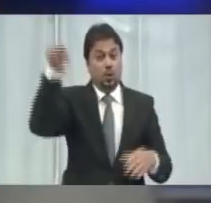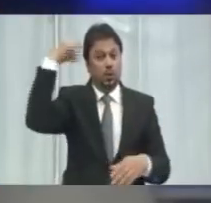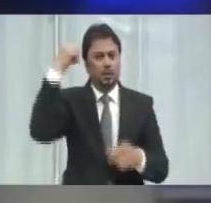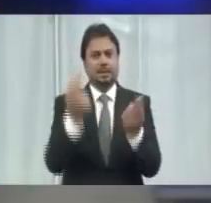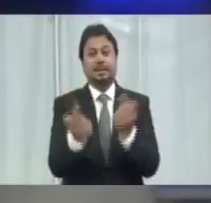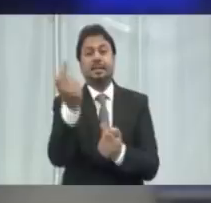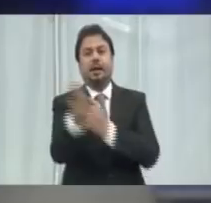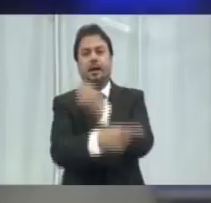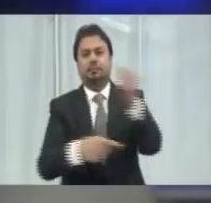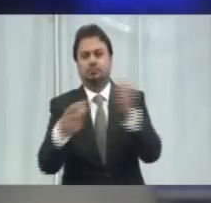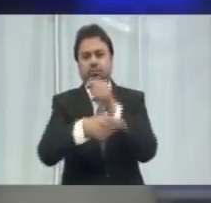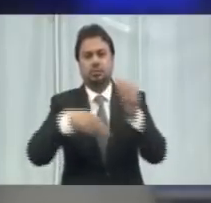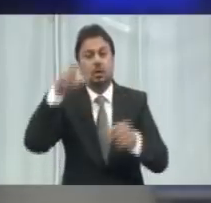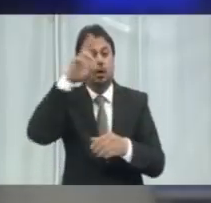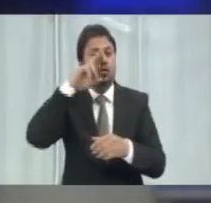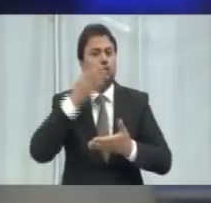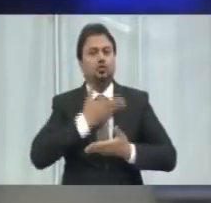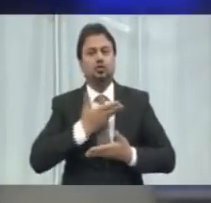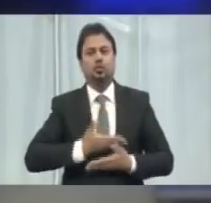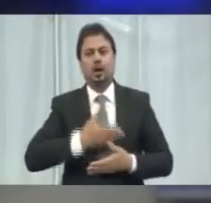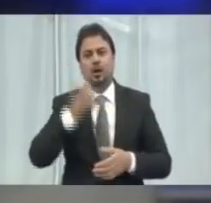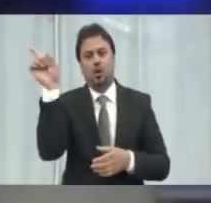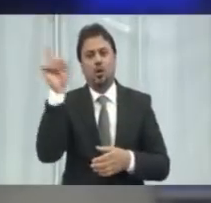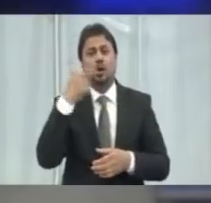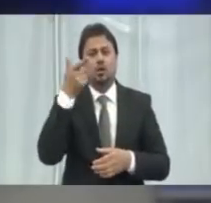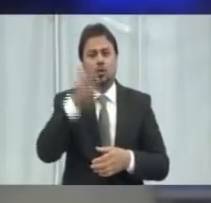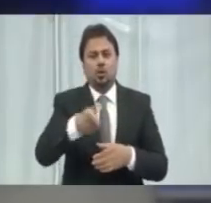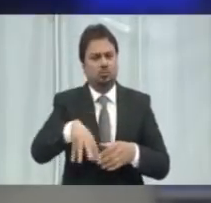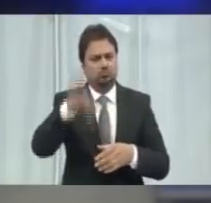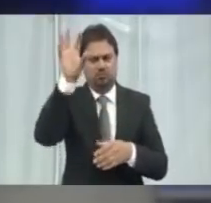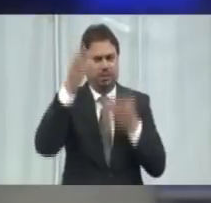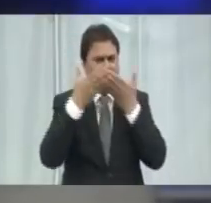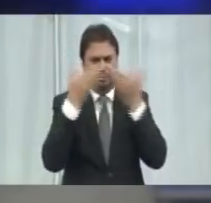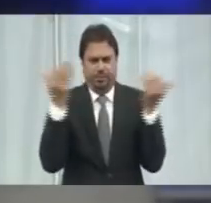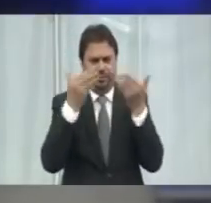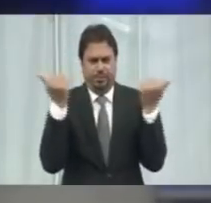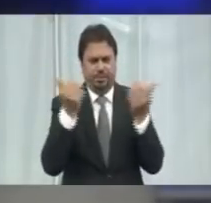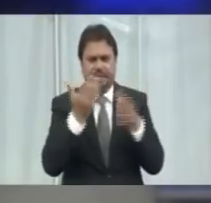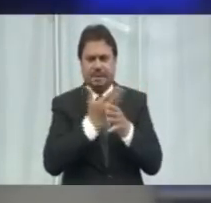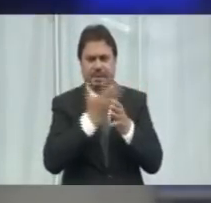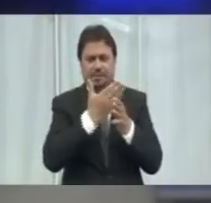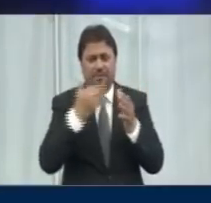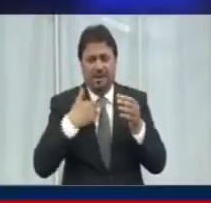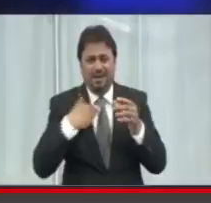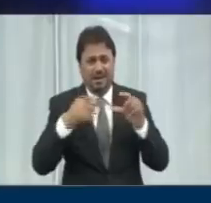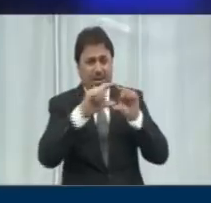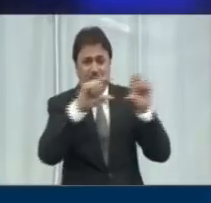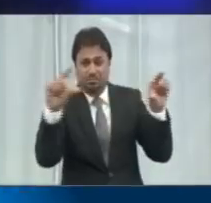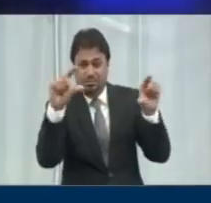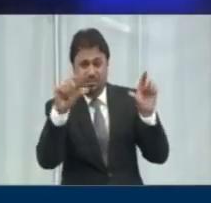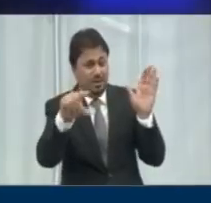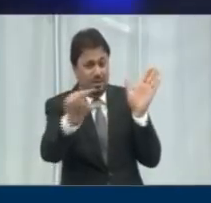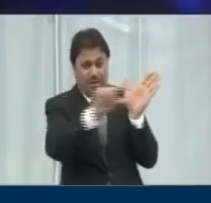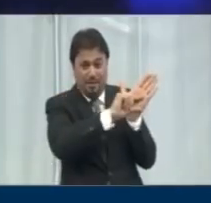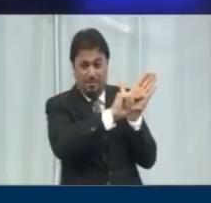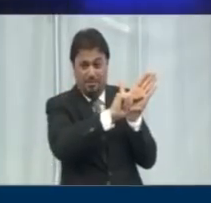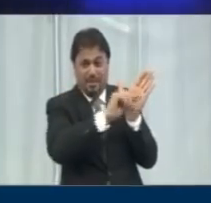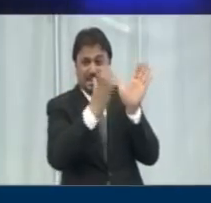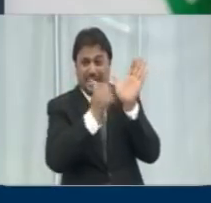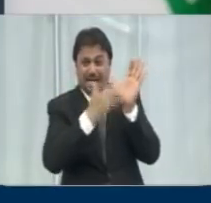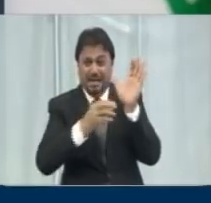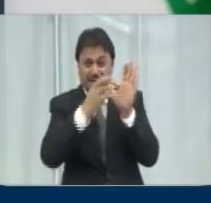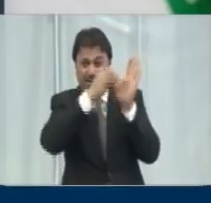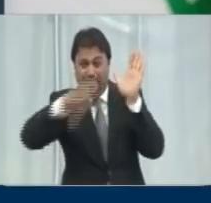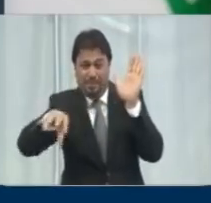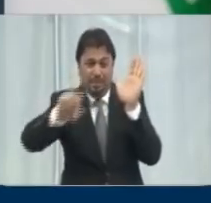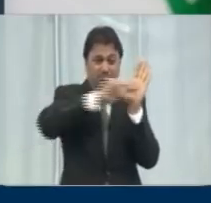وزير الزراعة في حكومة الإقليم بيجر طالباني نفت وجود تلاعب في العلامات التجارية للدجاج المستورد إلى الإقليم،